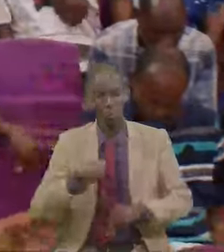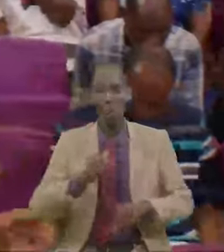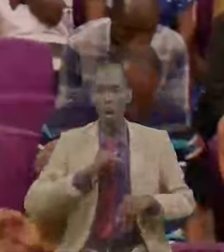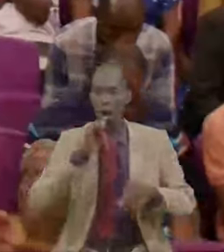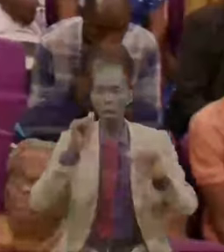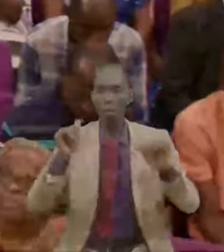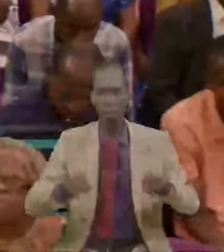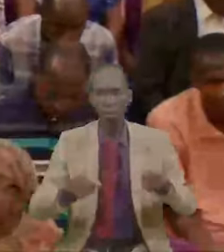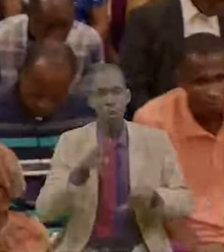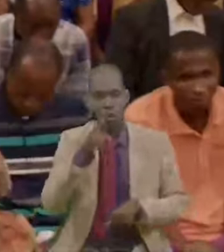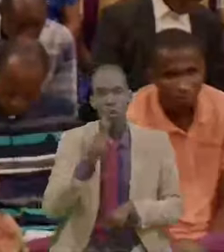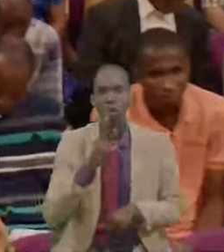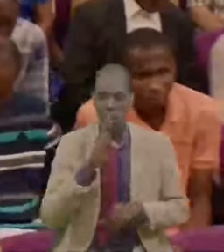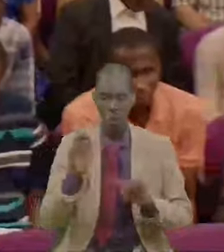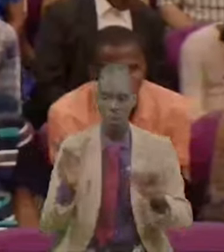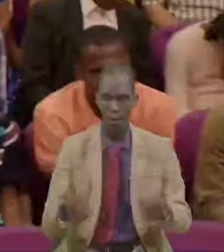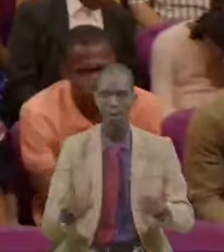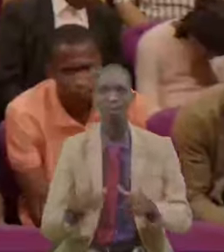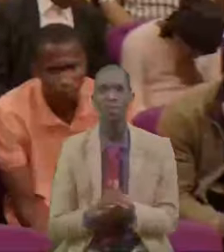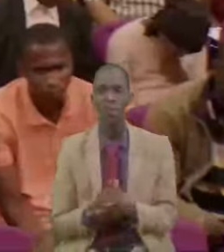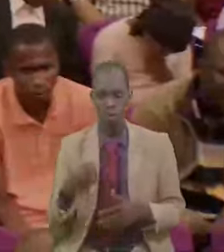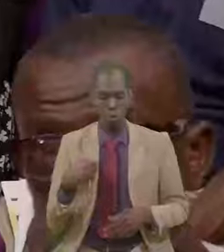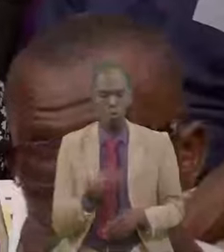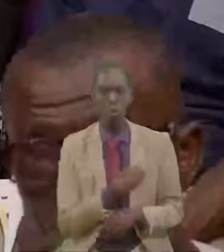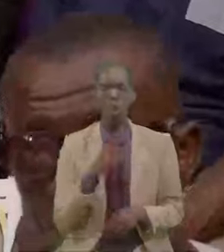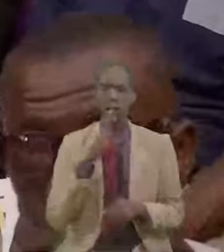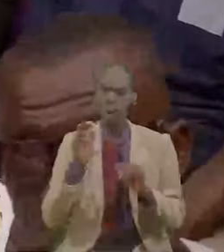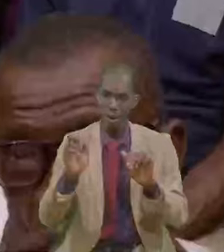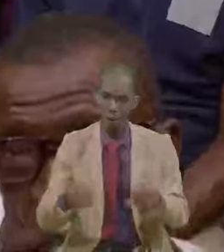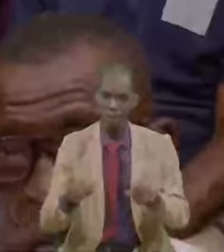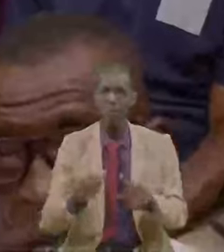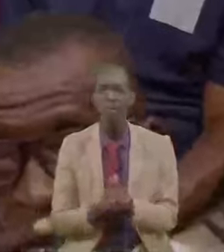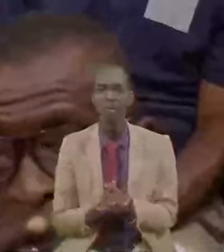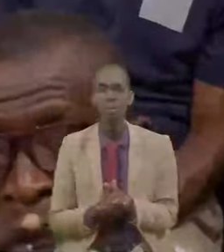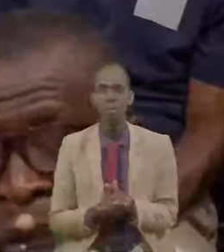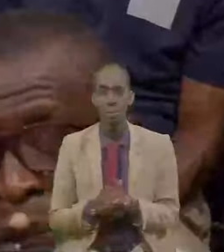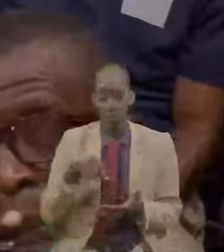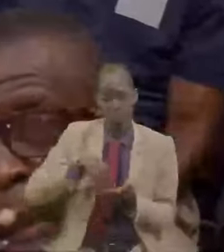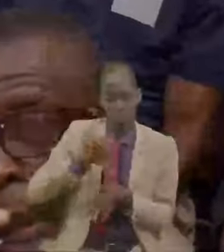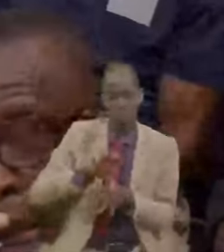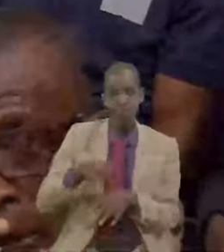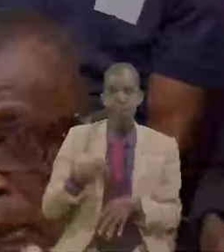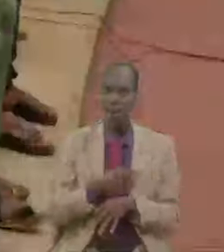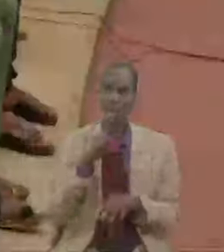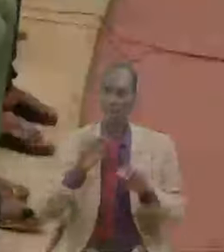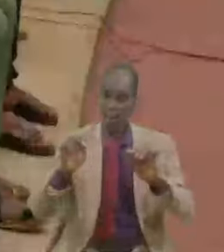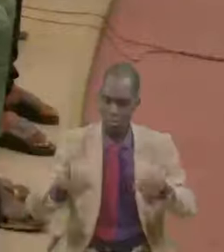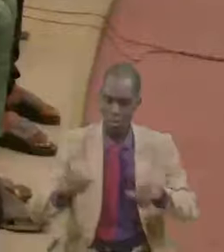capable. Vous êtes capable. Nous sommes capables. La vie profonde est capable.